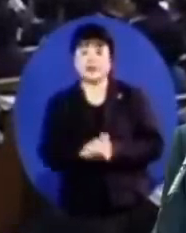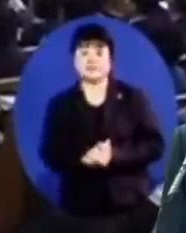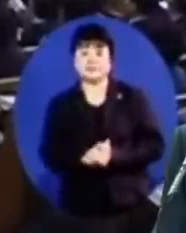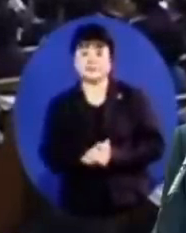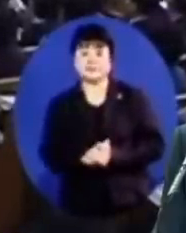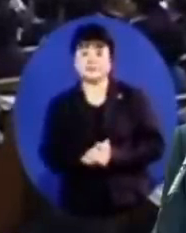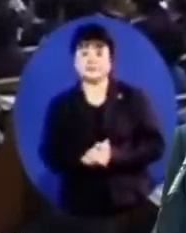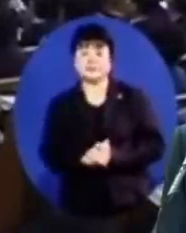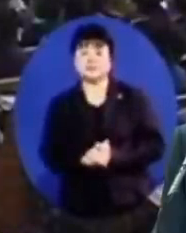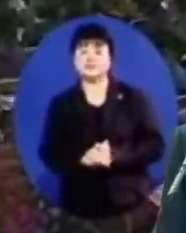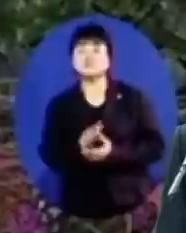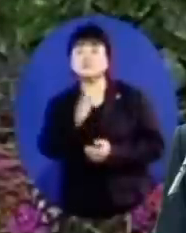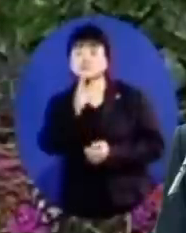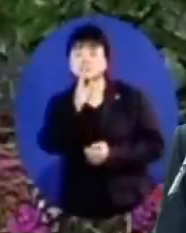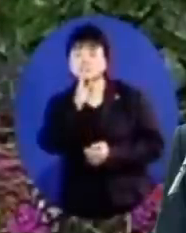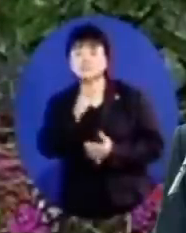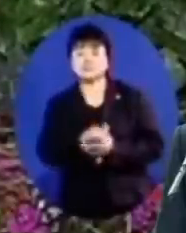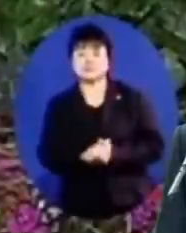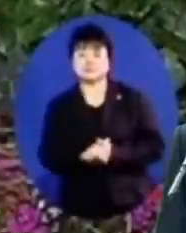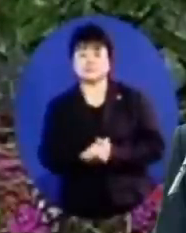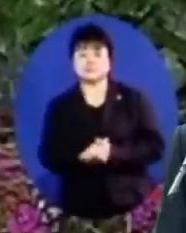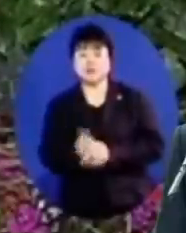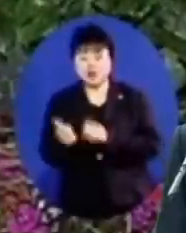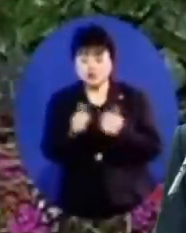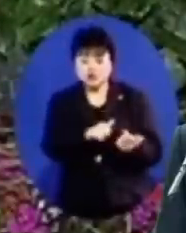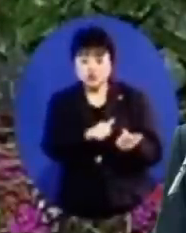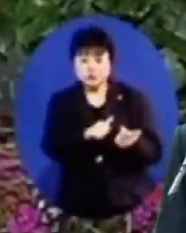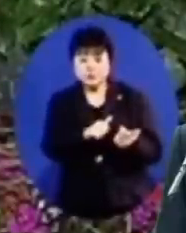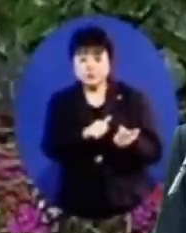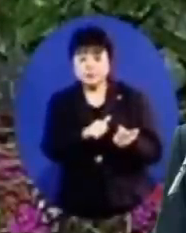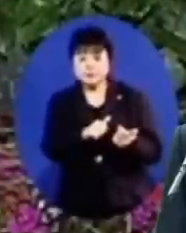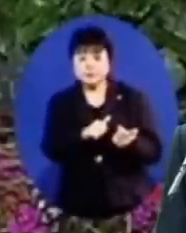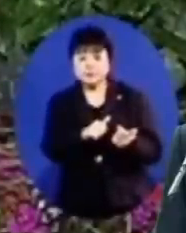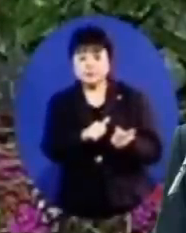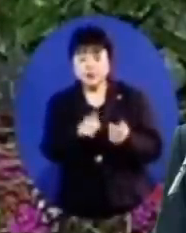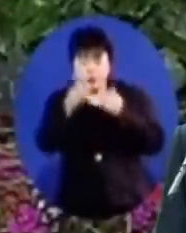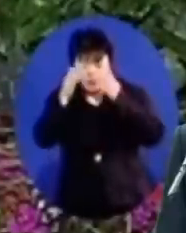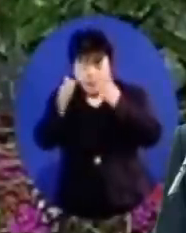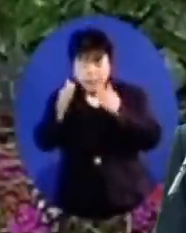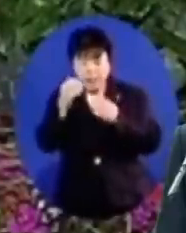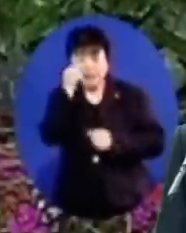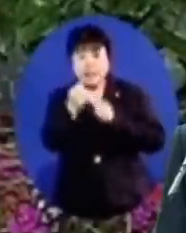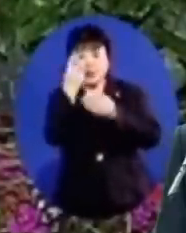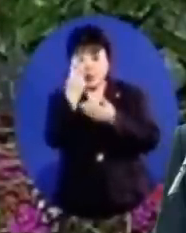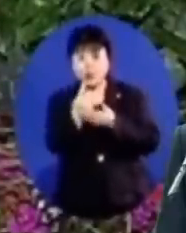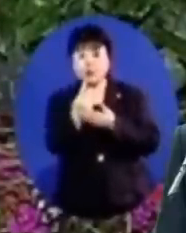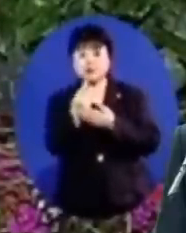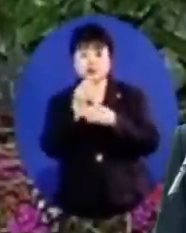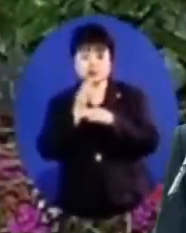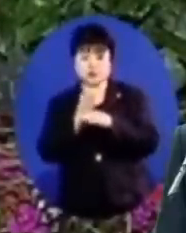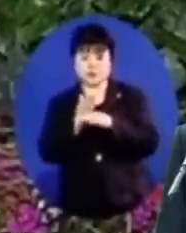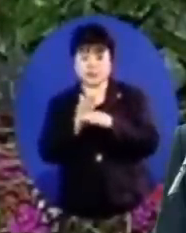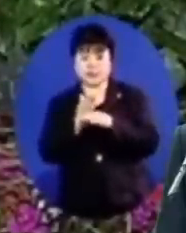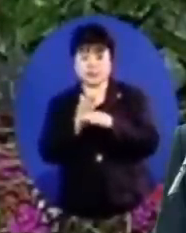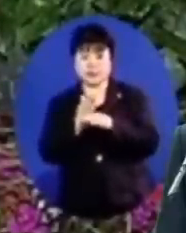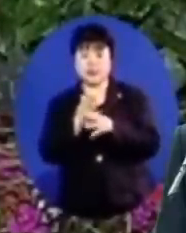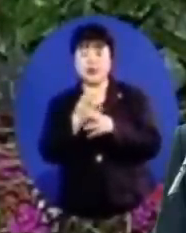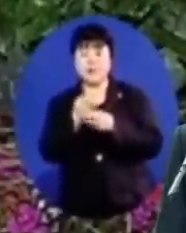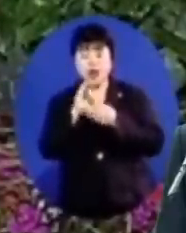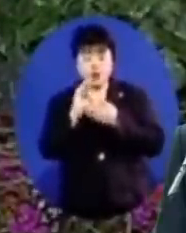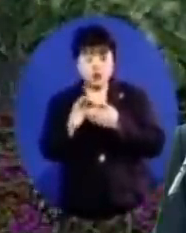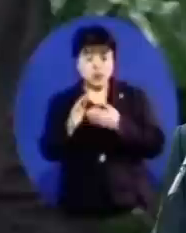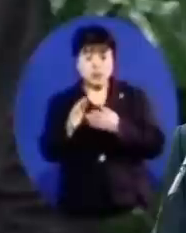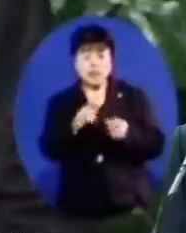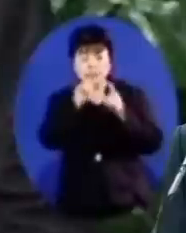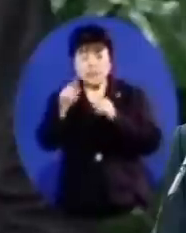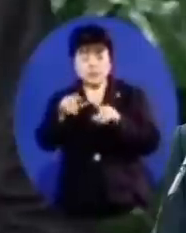그 순간에도 죽음이 이를 향해서 돌진해 옵니다. 언제고 내 이